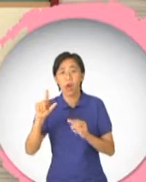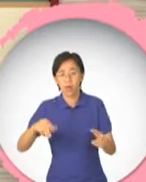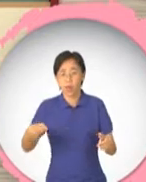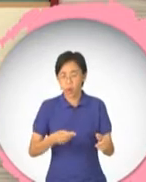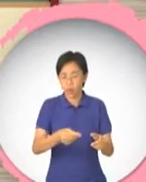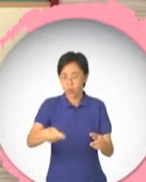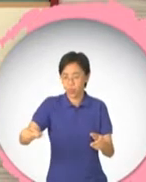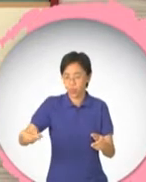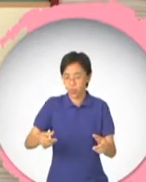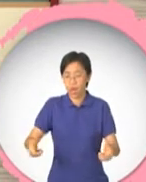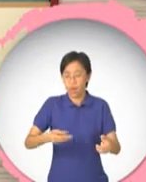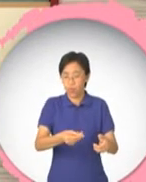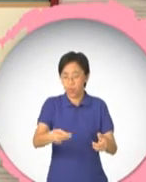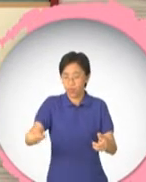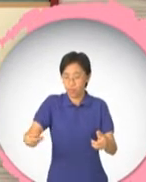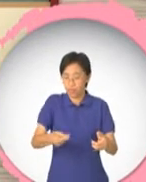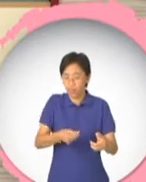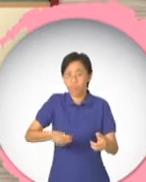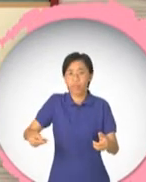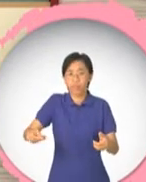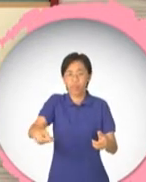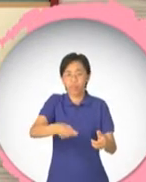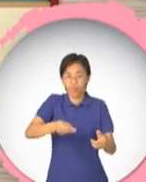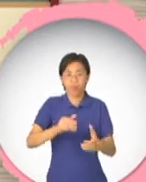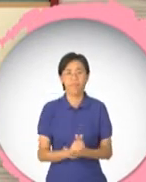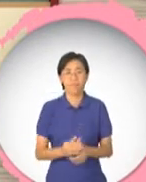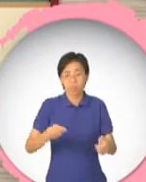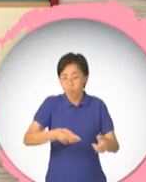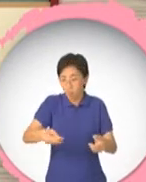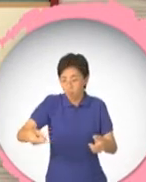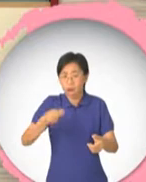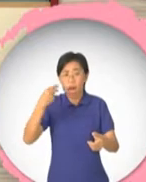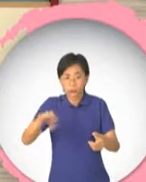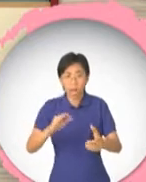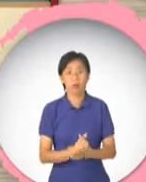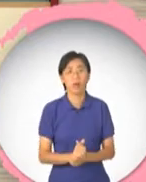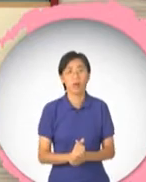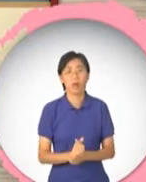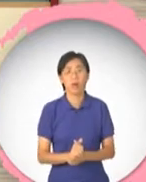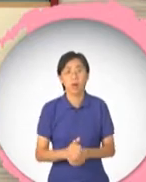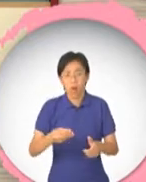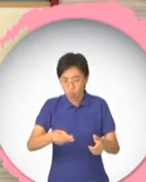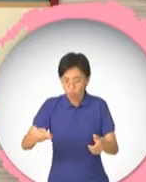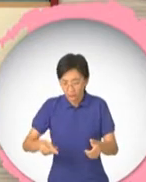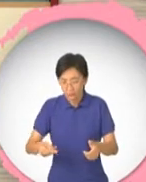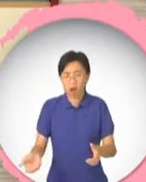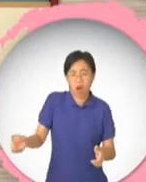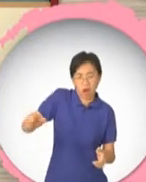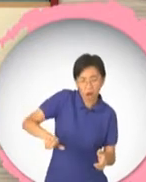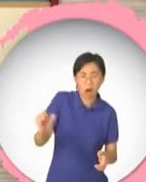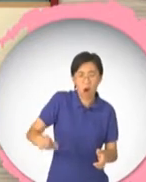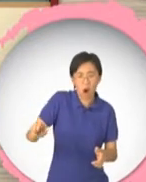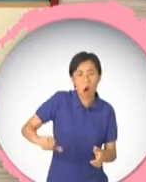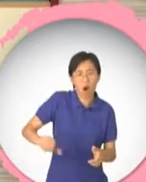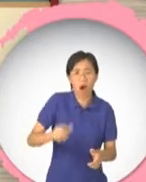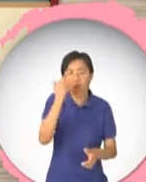โรยที่โต๊ะมัน ค่ะใช่แต่ว่าเวลาเราโรยเป็นเรียบร้อยแล้วต้องเคลือบให้ทั่วแล้วก็เคาะออกนะคะอย่าโรยหนาเกินไปเพราะจะทำให้